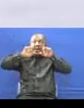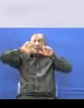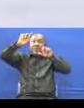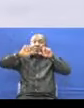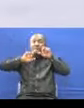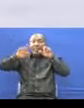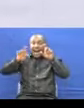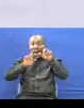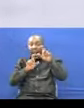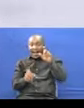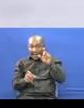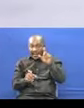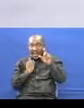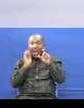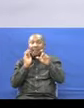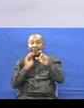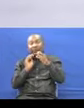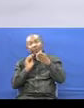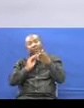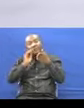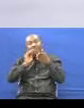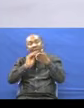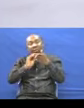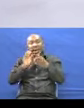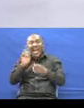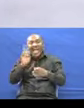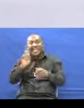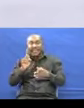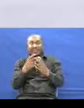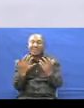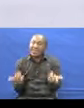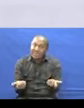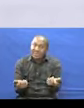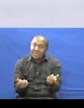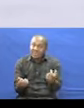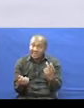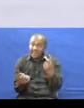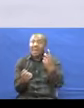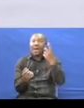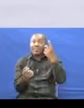Vyumba 1, 2 vimewekwa kivuli kati ya vyumba vingapi?